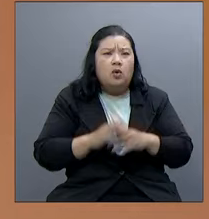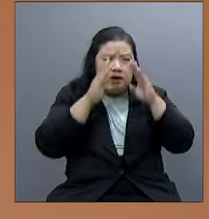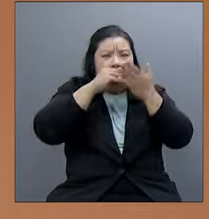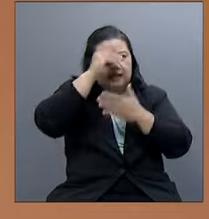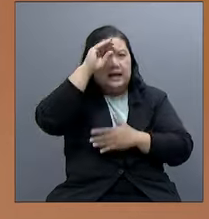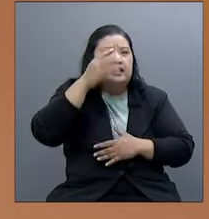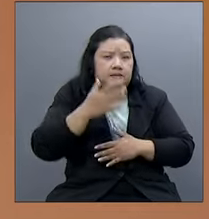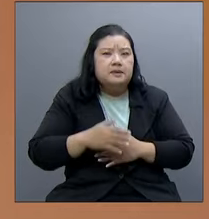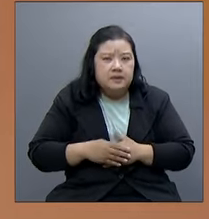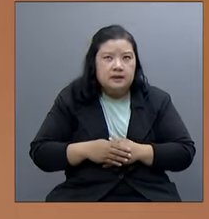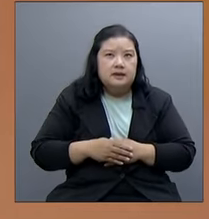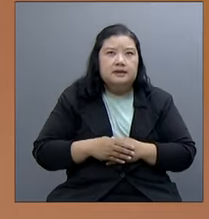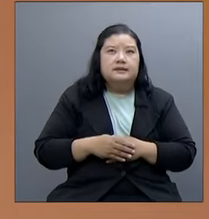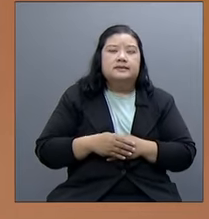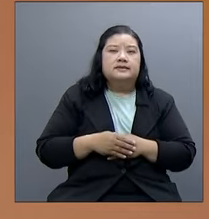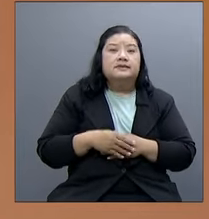the